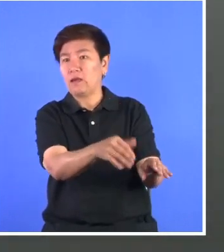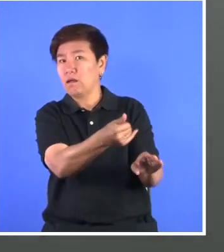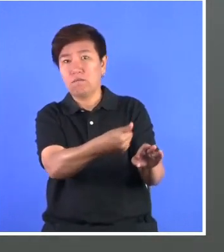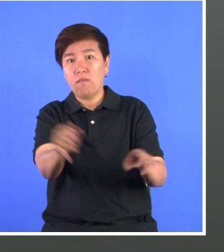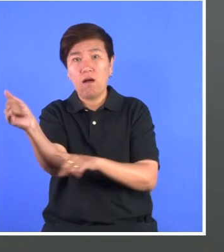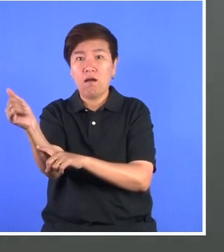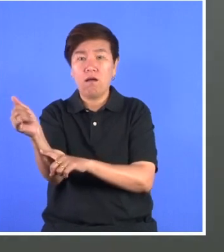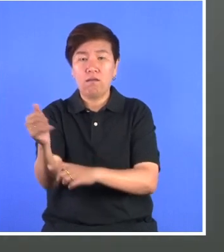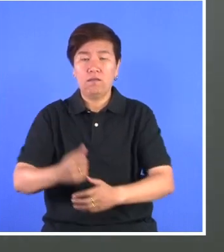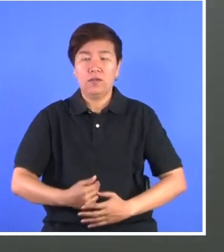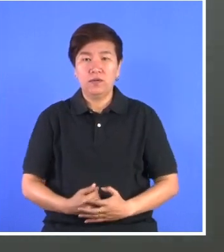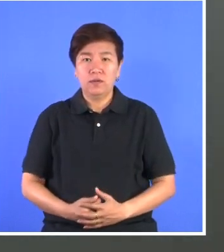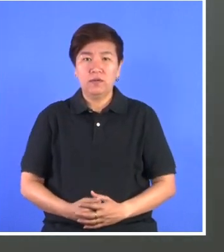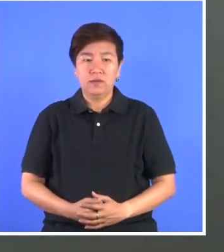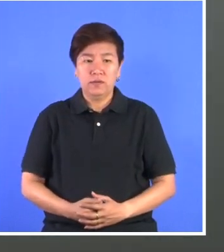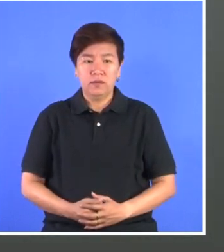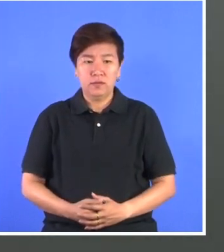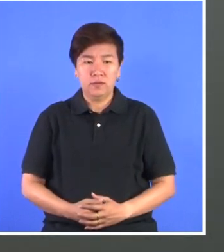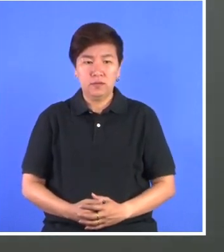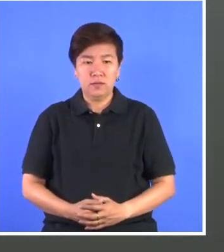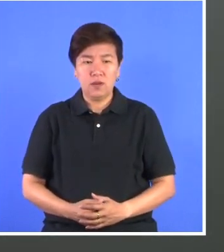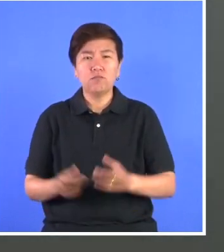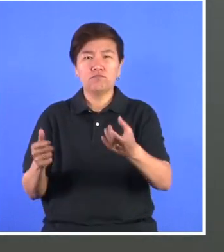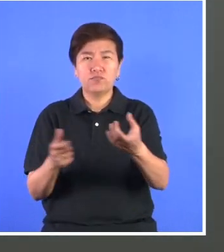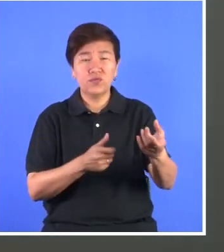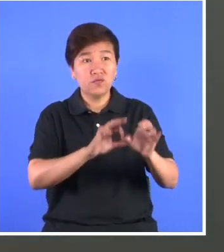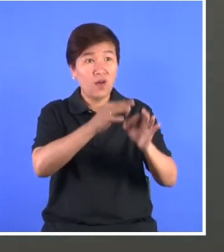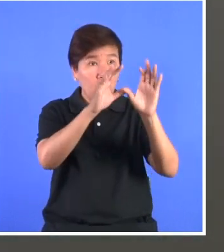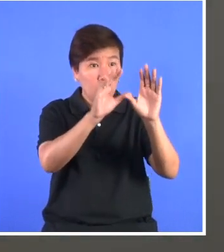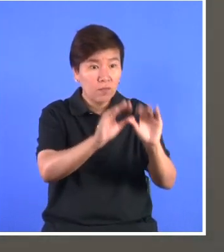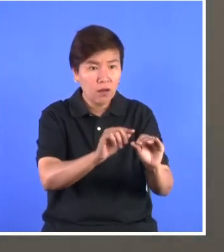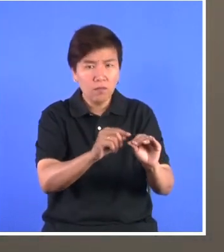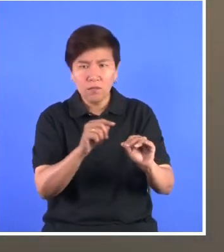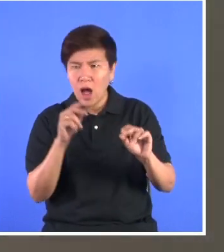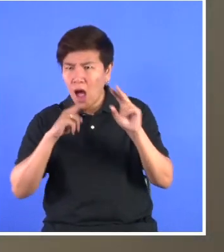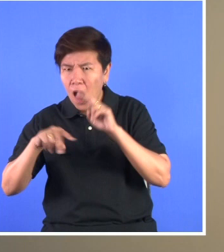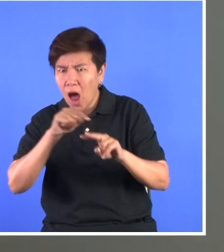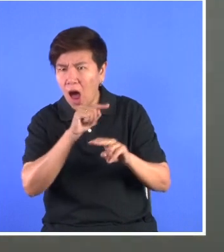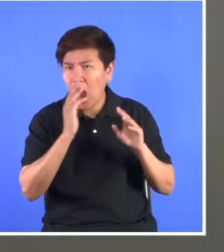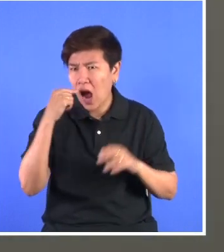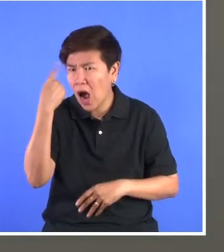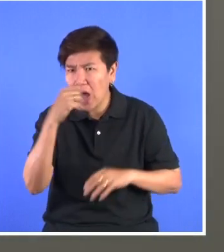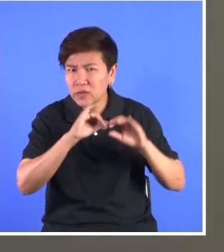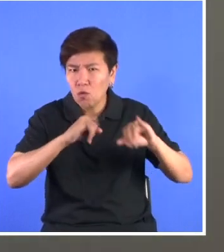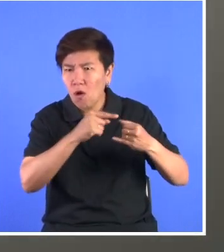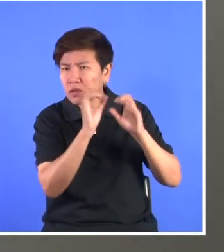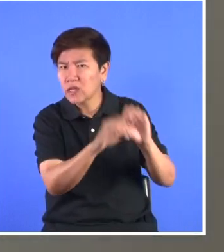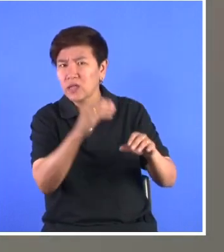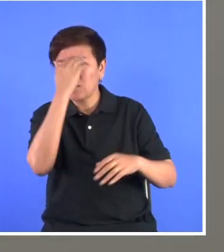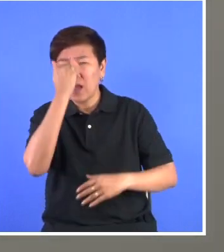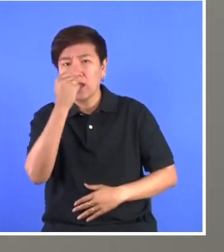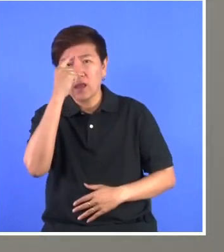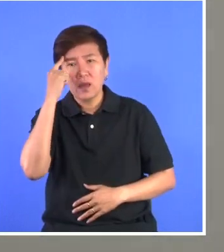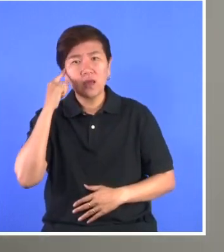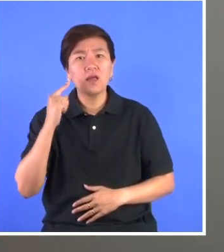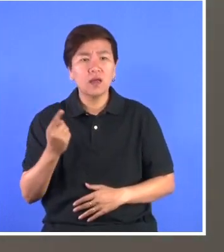ขาก็หายไปเลยเจ้าหน้าที่ควบคุมเพลิงไว้ได้เสร็จก็เดี๋ยวต้องตามหาว่าใครเป็นเจ้าของรถทำไมไฟไหม้แล้วทิ้งไปเลยเป็นเจ้าของรถตัวจริ